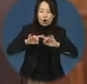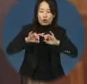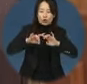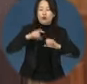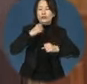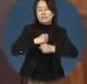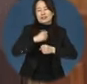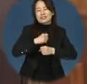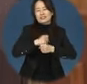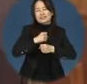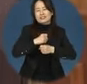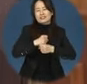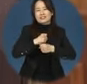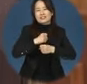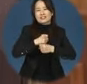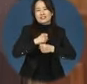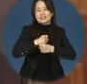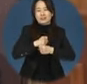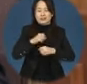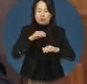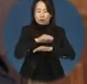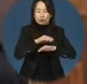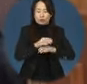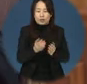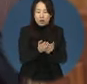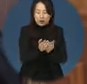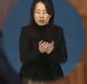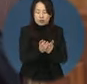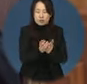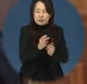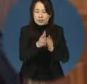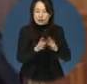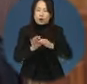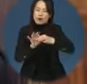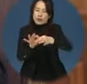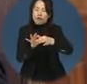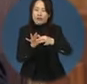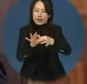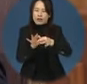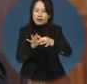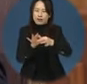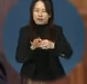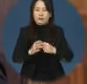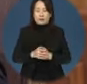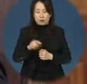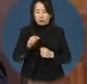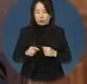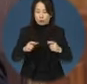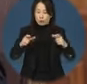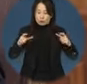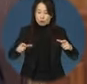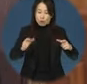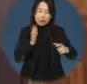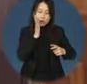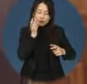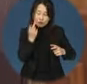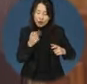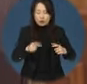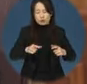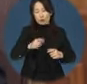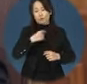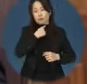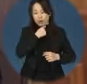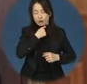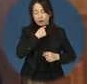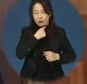생산하게 되고요 이제 자동차 조선산업 꼬 연계가 되어 있음 이에 예 당연히 지역에서 원하는 거고 또 지역에서 제안도